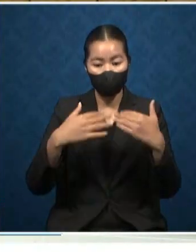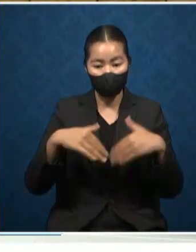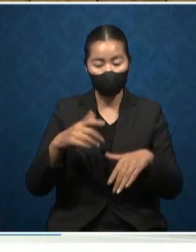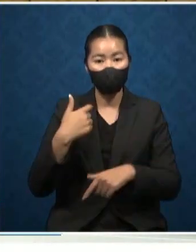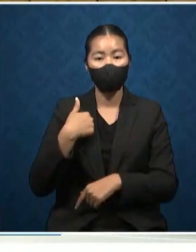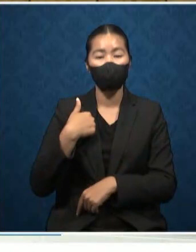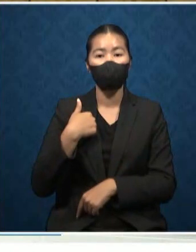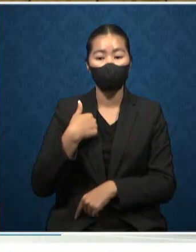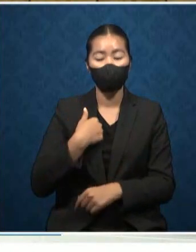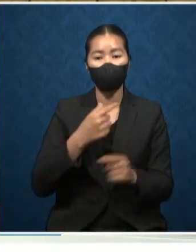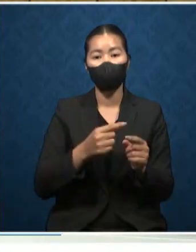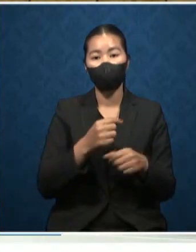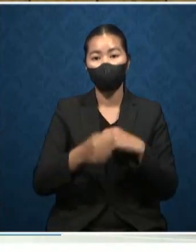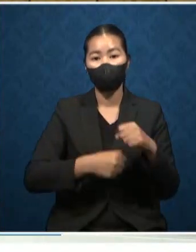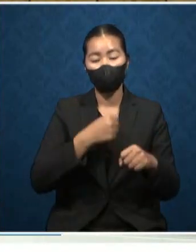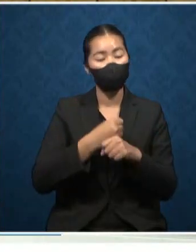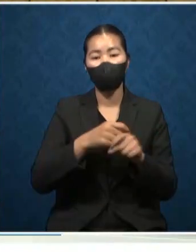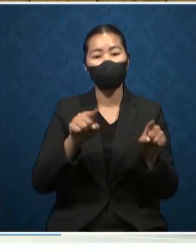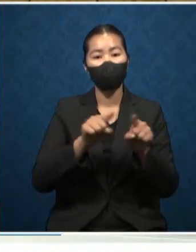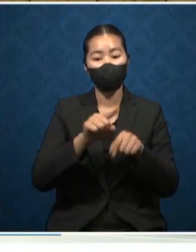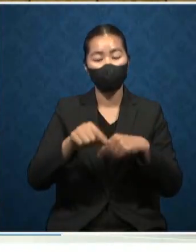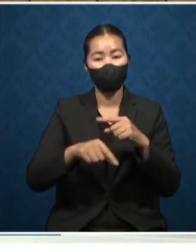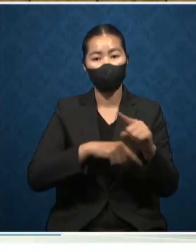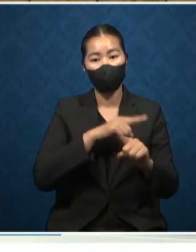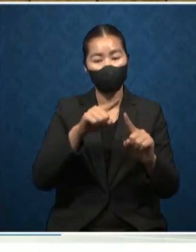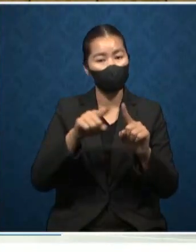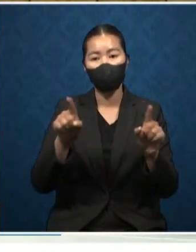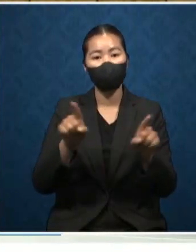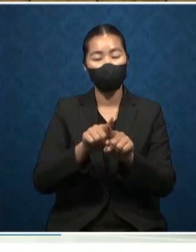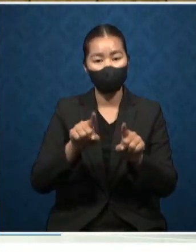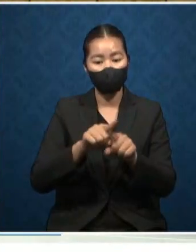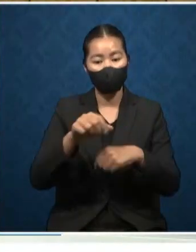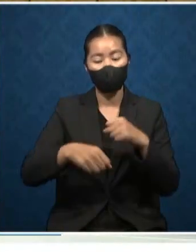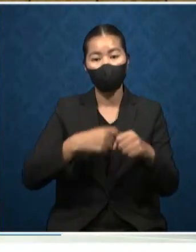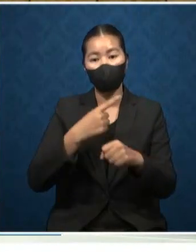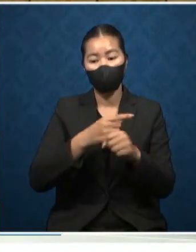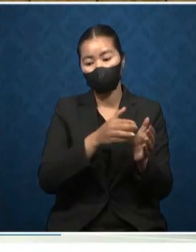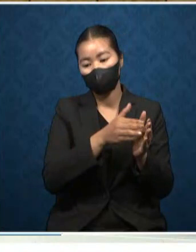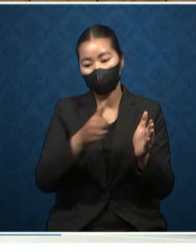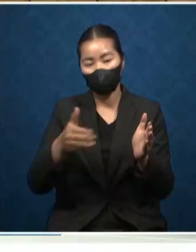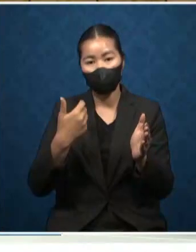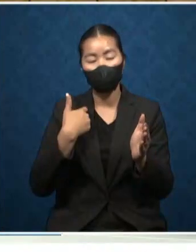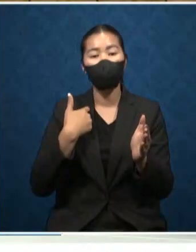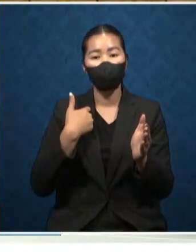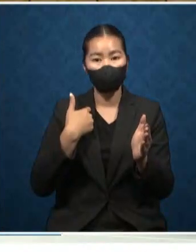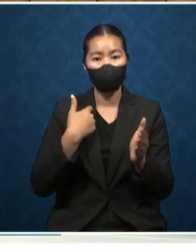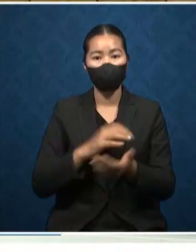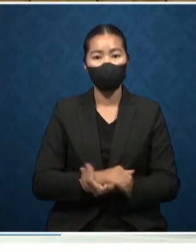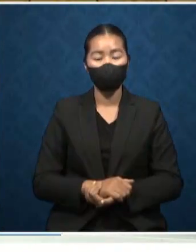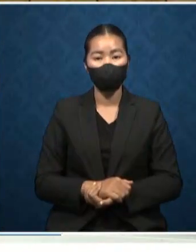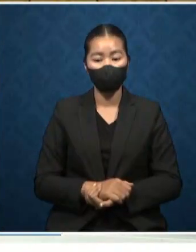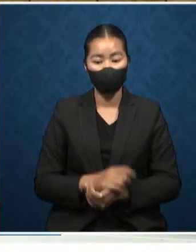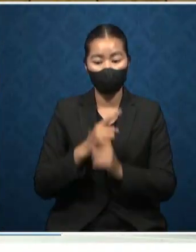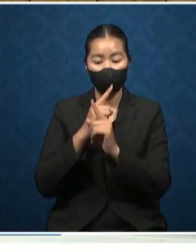งานสำหรับปีสิ้นสุดวันเดียวกันโดยถูกต้องตามที่ควรในสาระสำคัญตามมาตรฐานการบัญชี